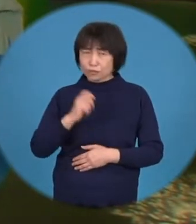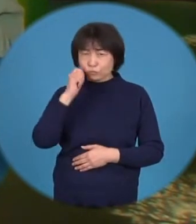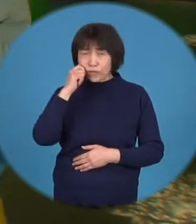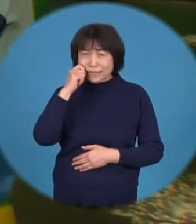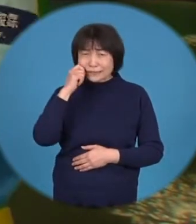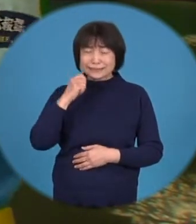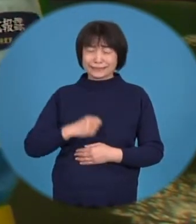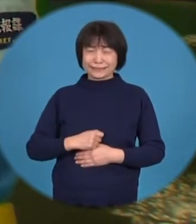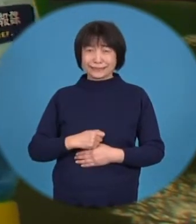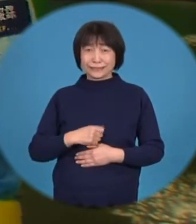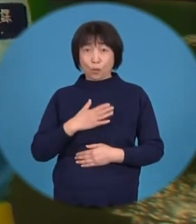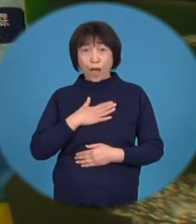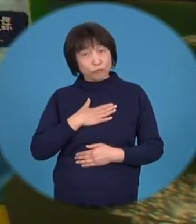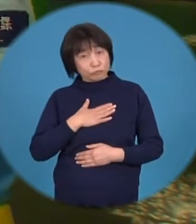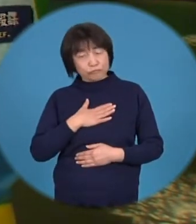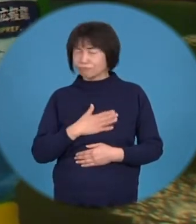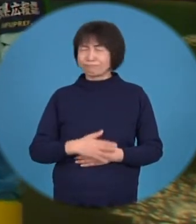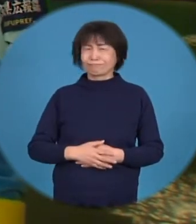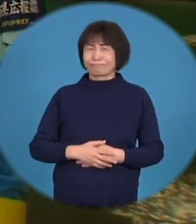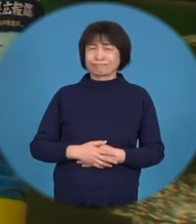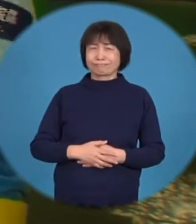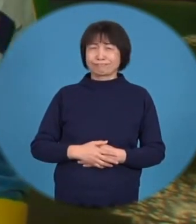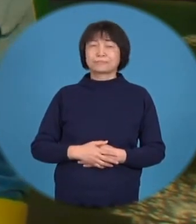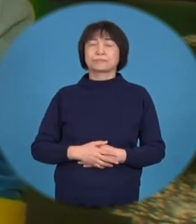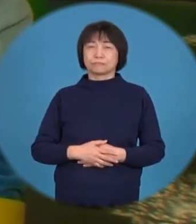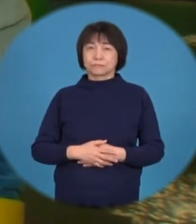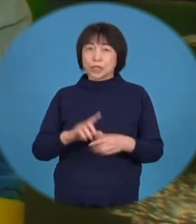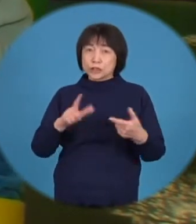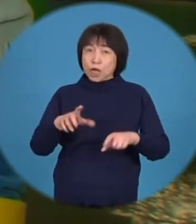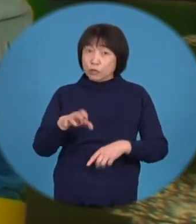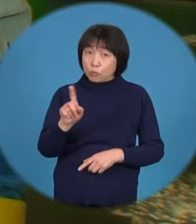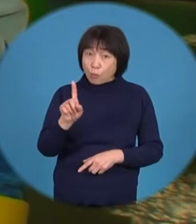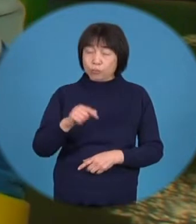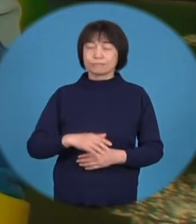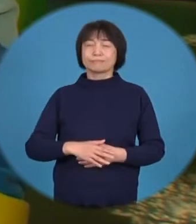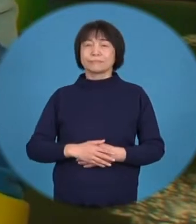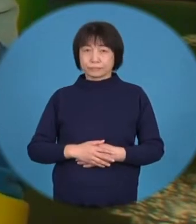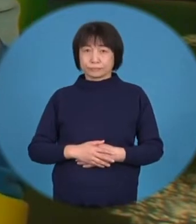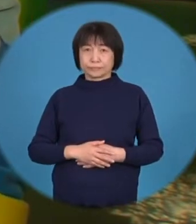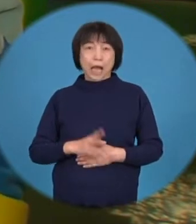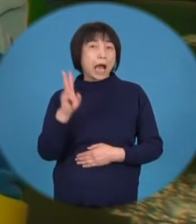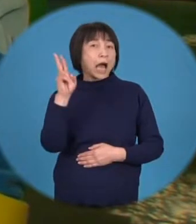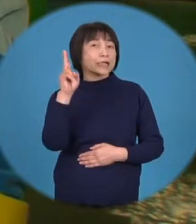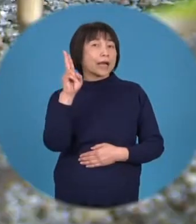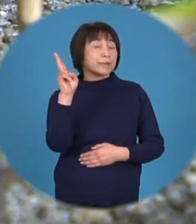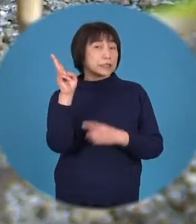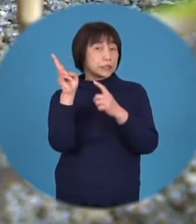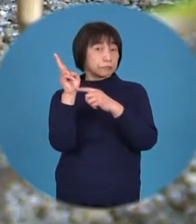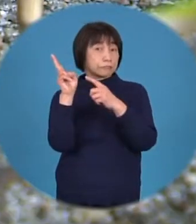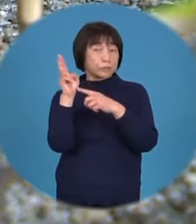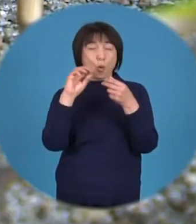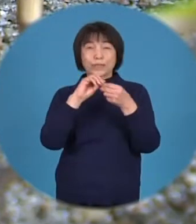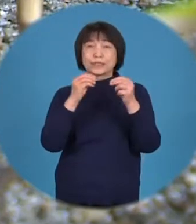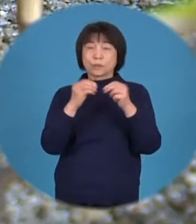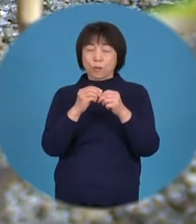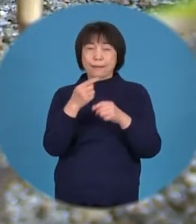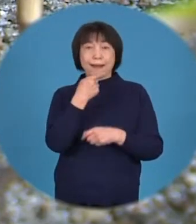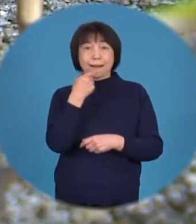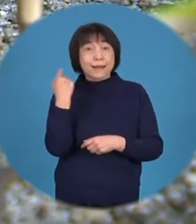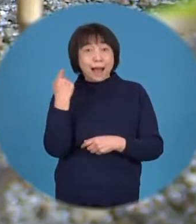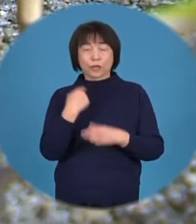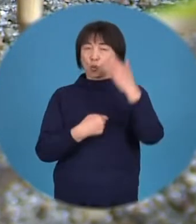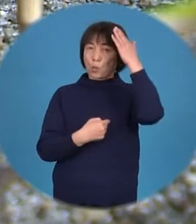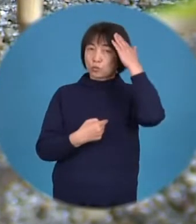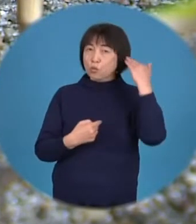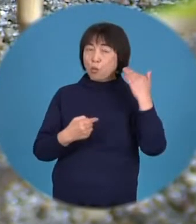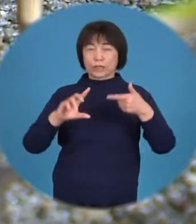なも分かる？どこが違うんですか？ 分かりやすいのがハサミ足の色ですね。赤と黒っぽいので違